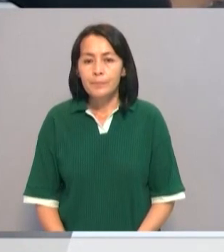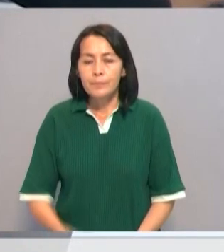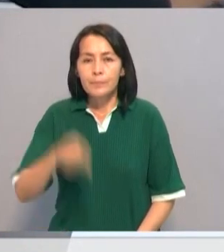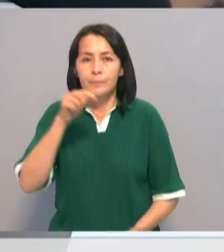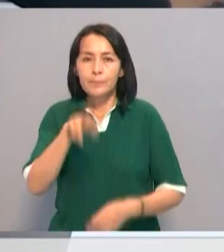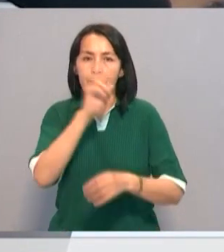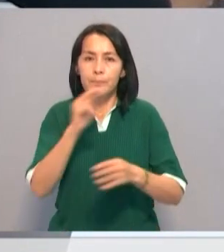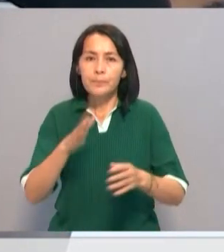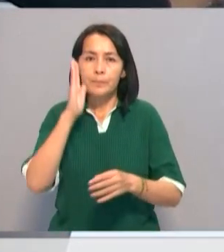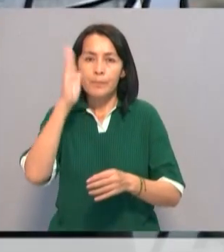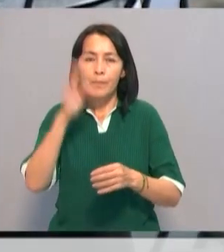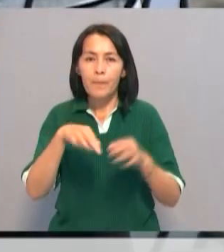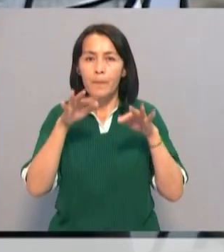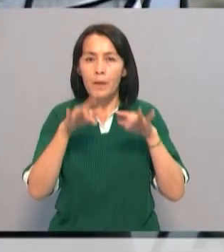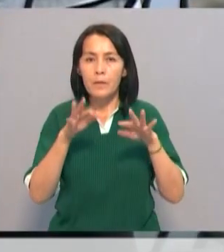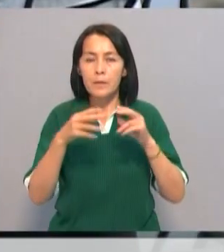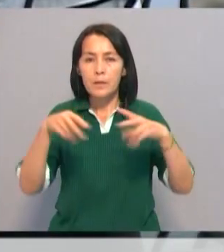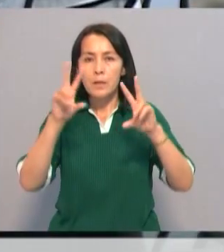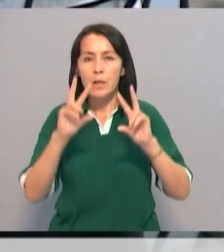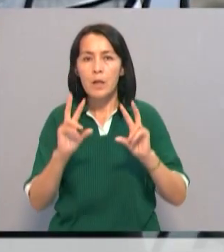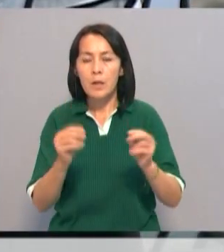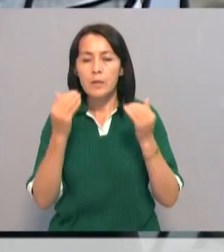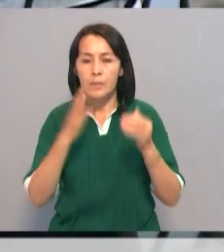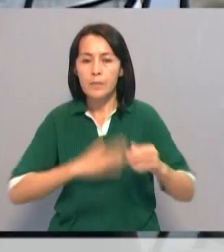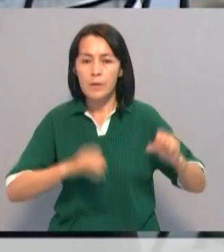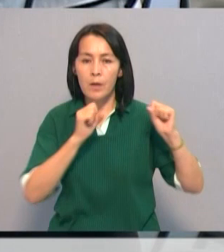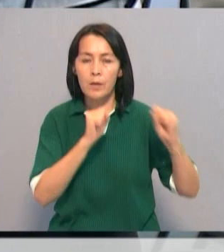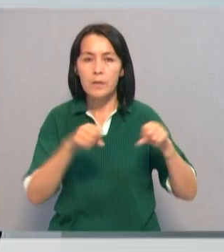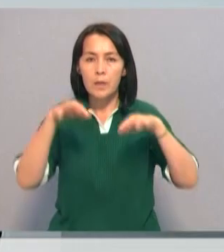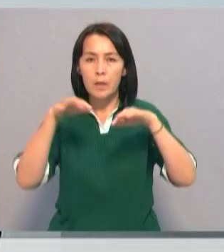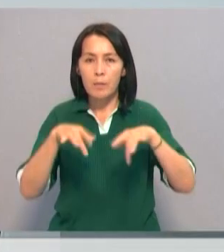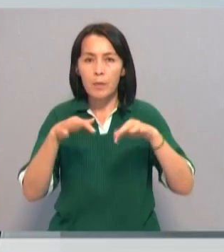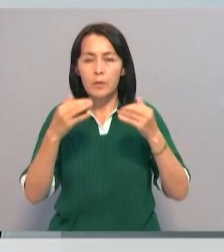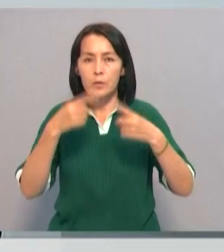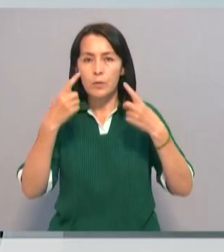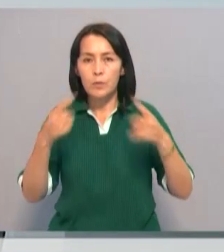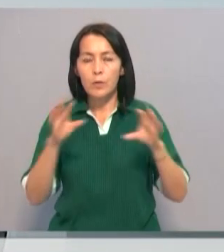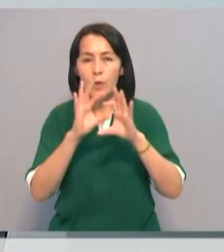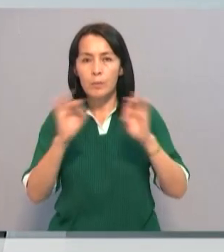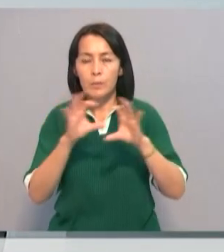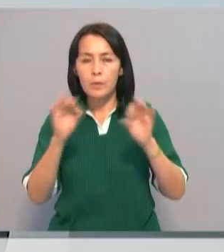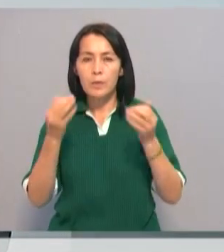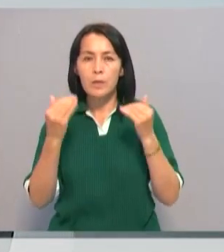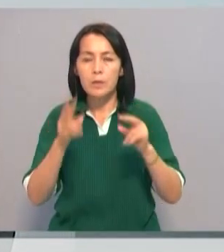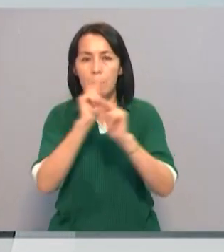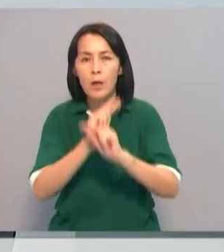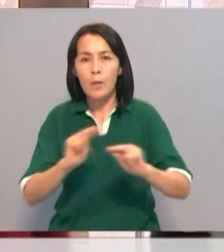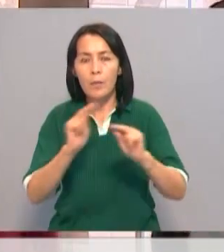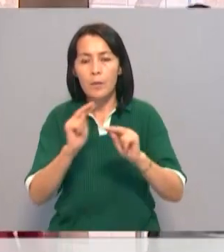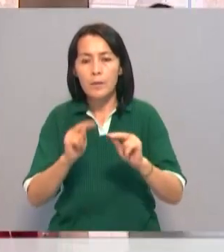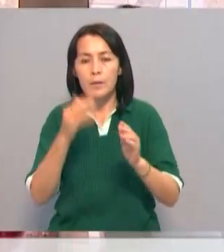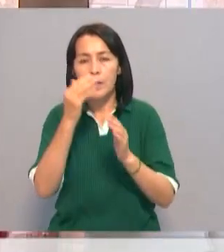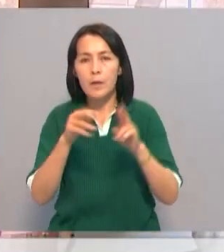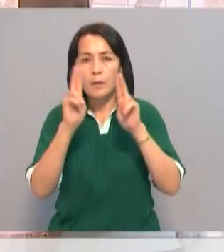Здесь обучаются будущие программисты и специалисты по кибербезопасности, информатике и информационным системам. Преподавание ведется